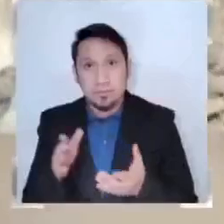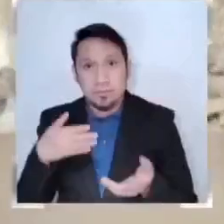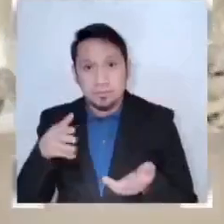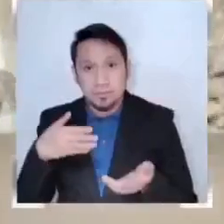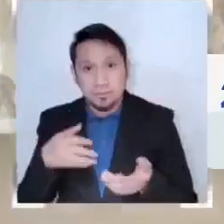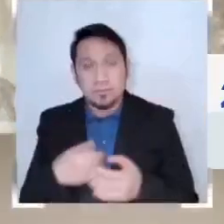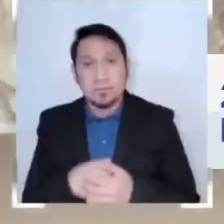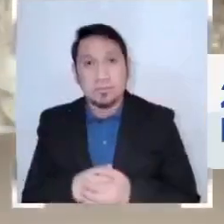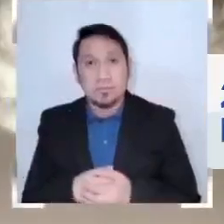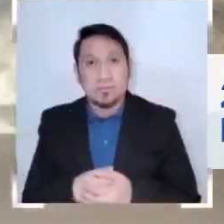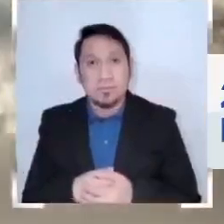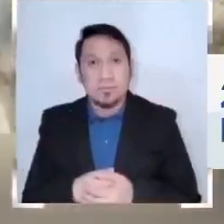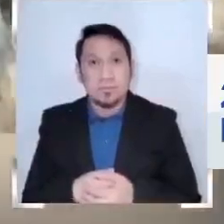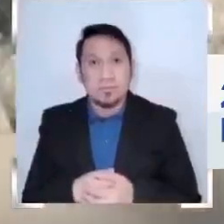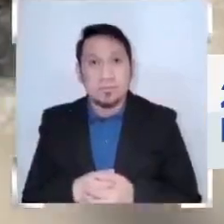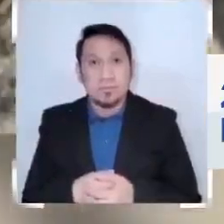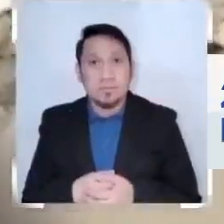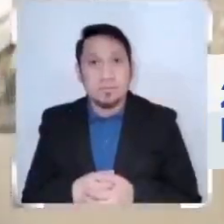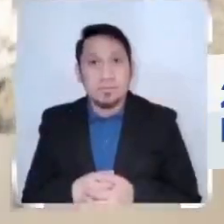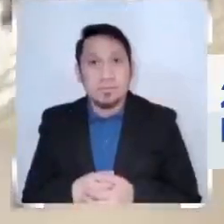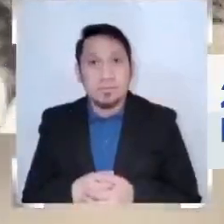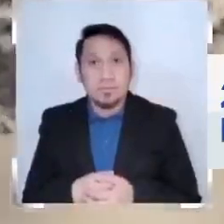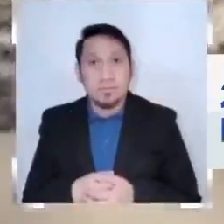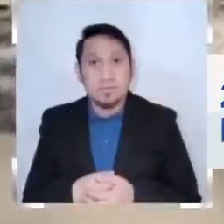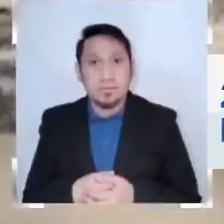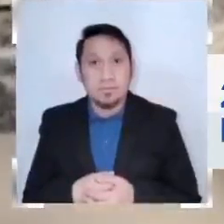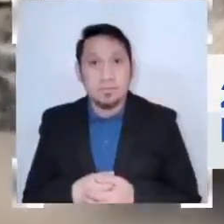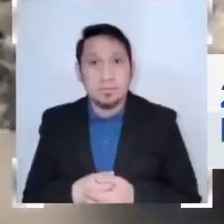ilano lang sa baga. Yun.